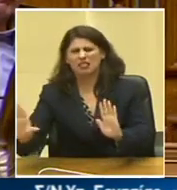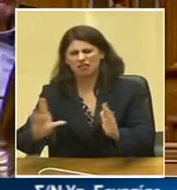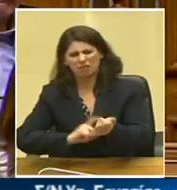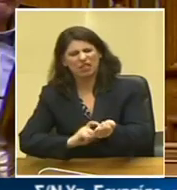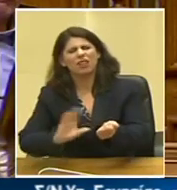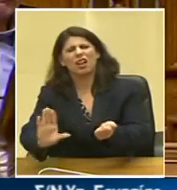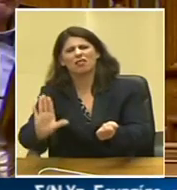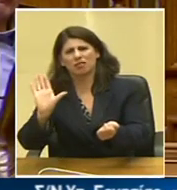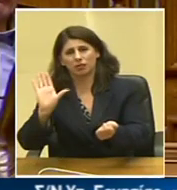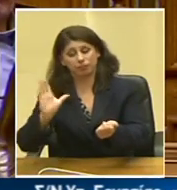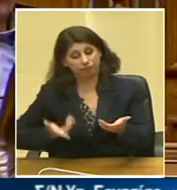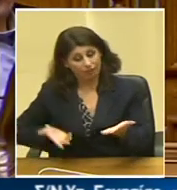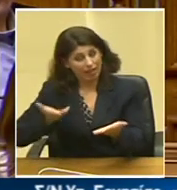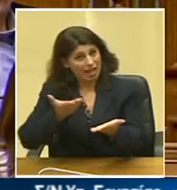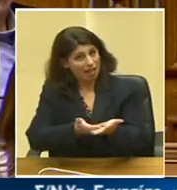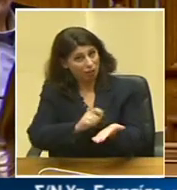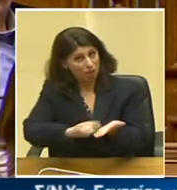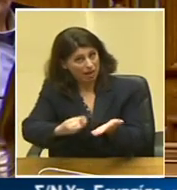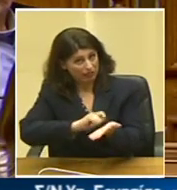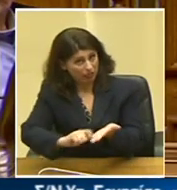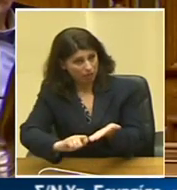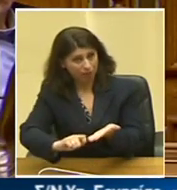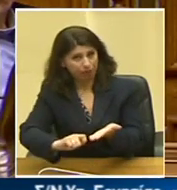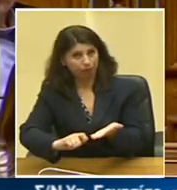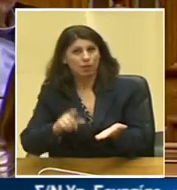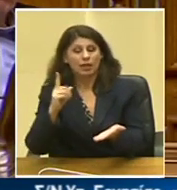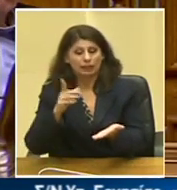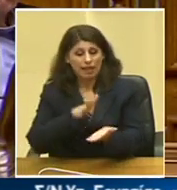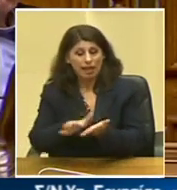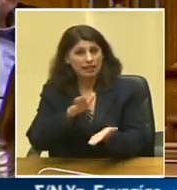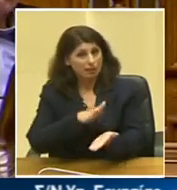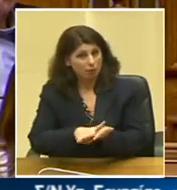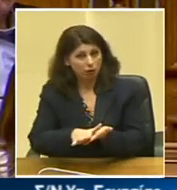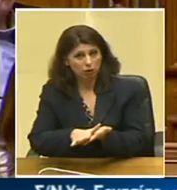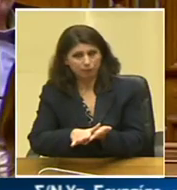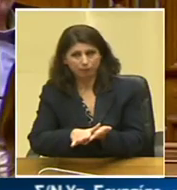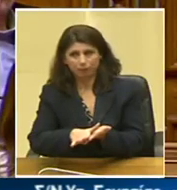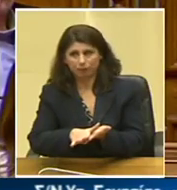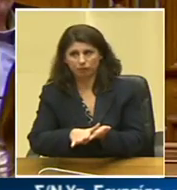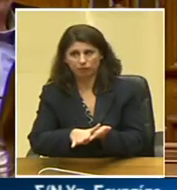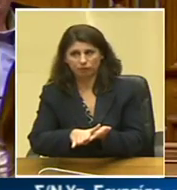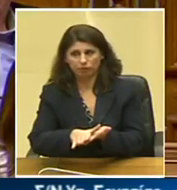Μην ευριάζετε. Καταθέτω λοιπόν στα πρακτικά την εκτύπωση...